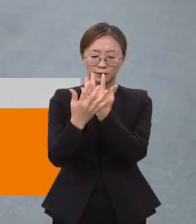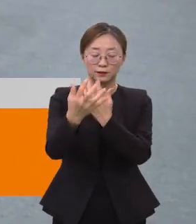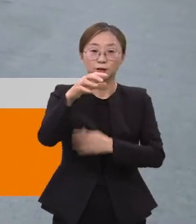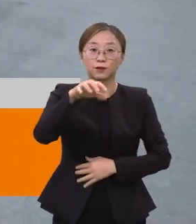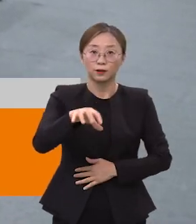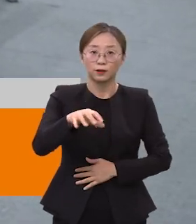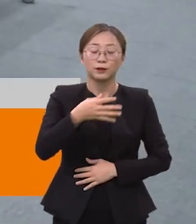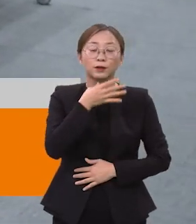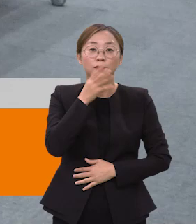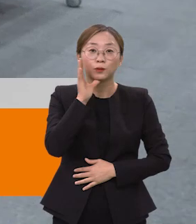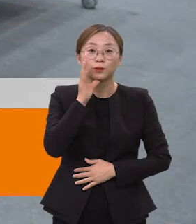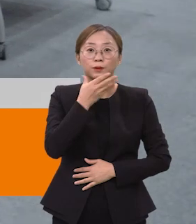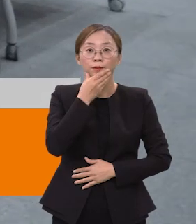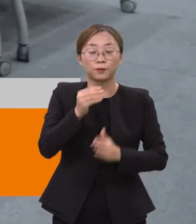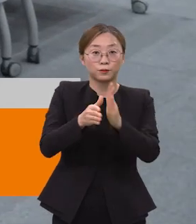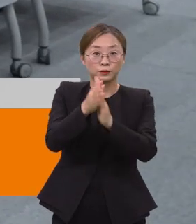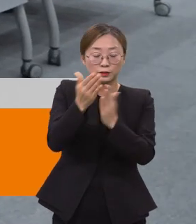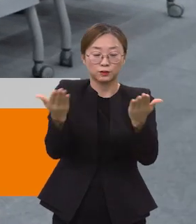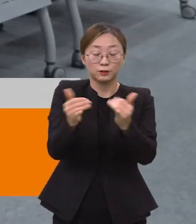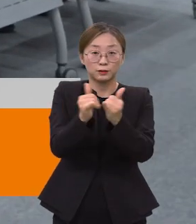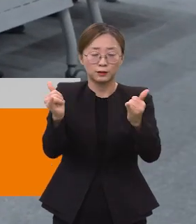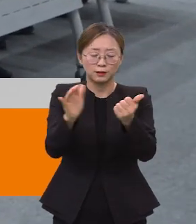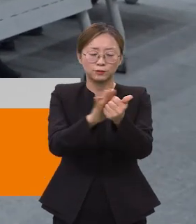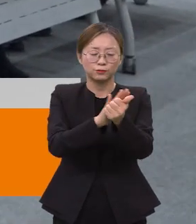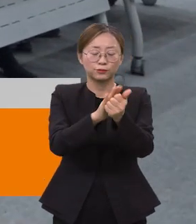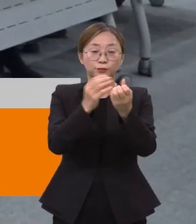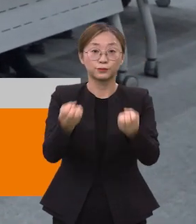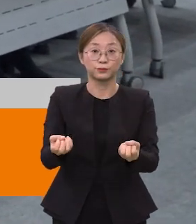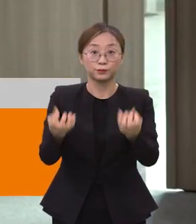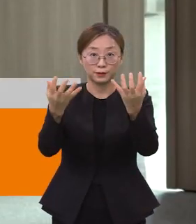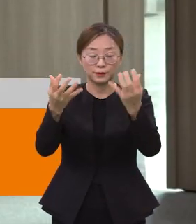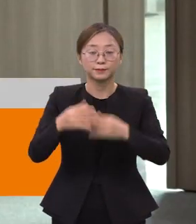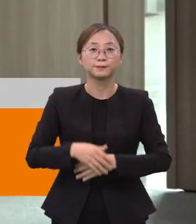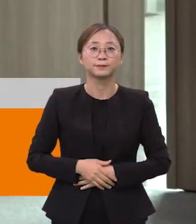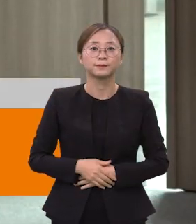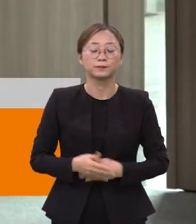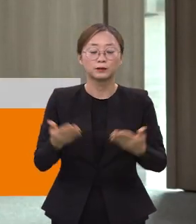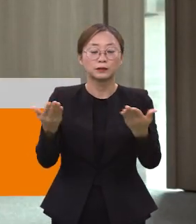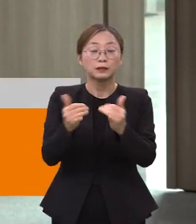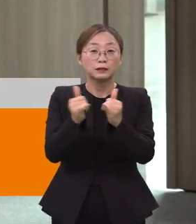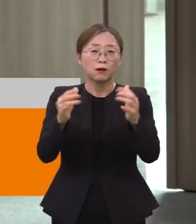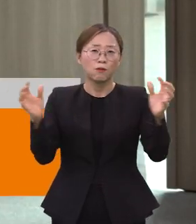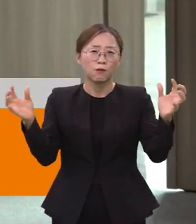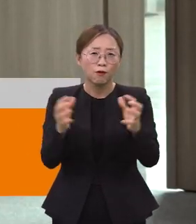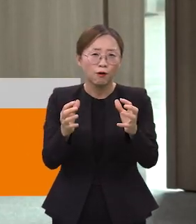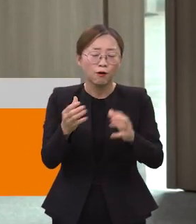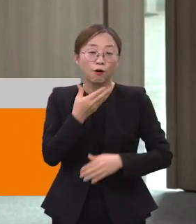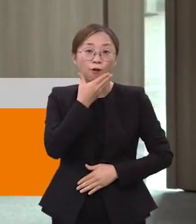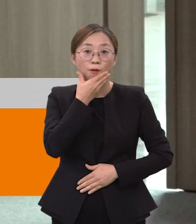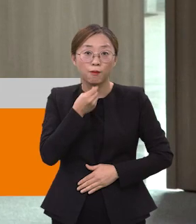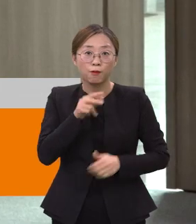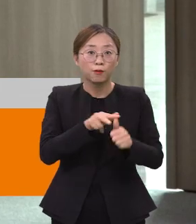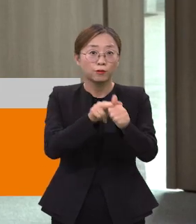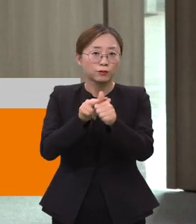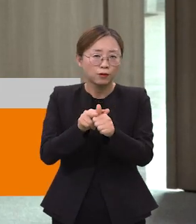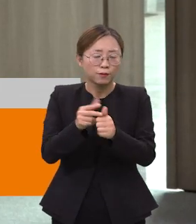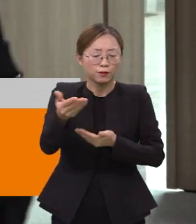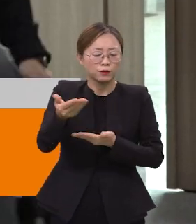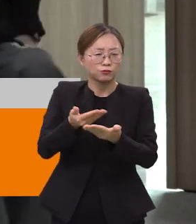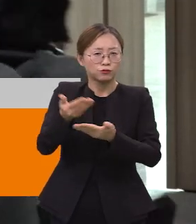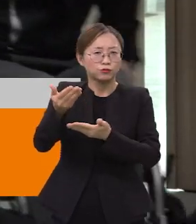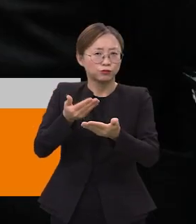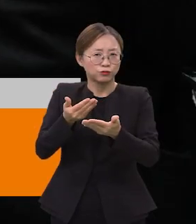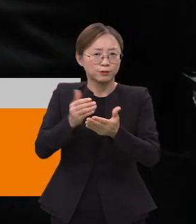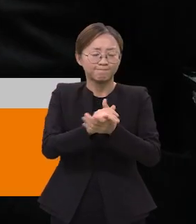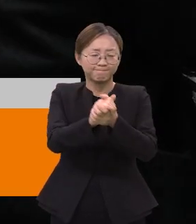컨벤션홀에서 노인복지시설 종사자 연찬회가 개최됐습니다. 노인복지시설 종사자 간 지역복지 서비스의 정보를